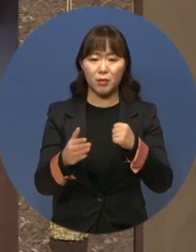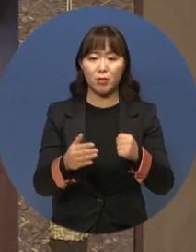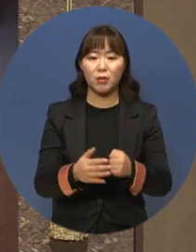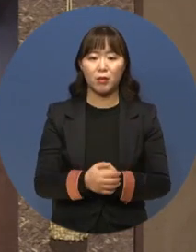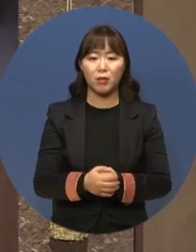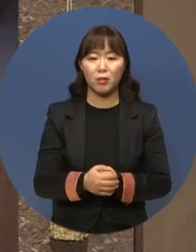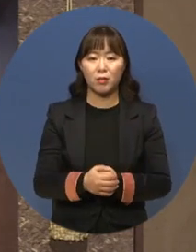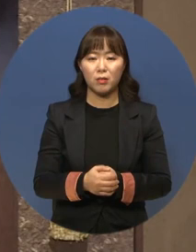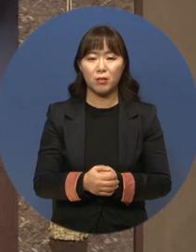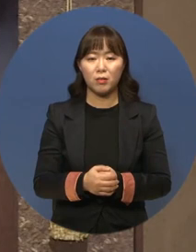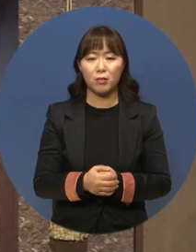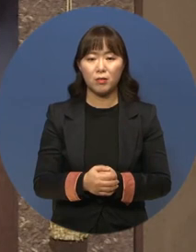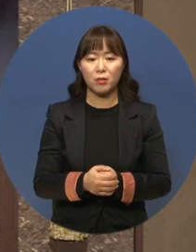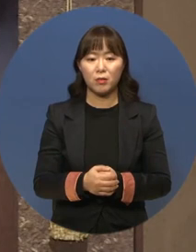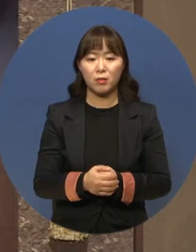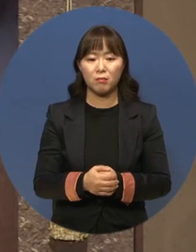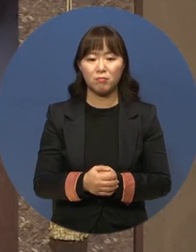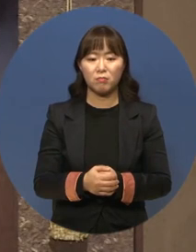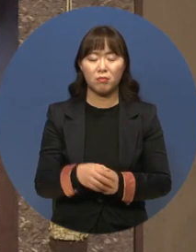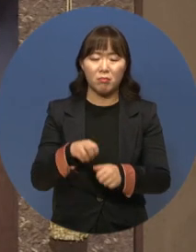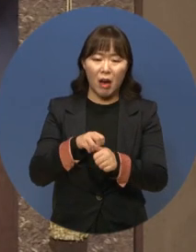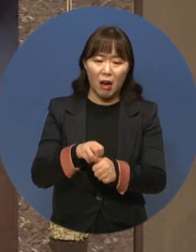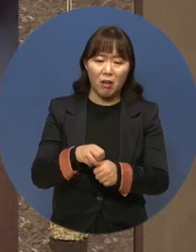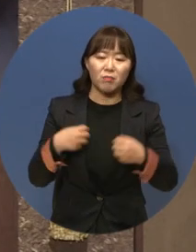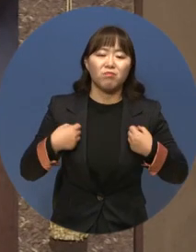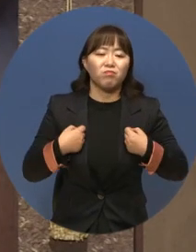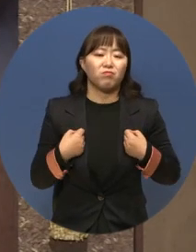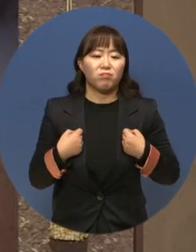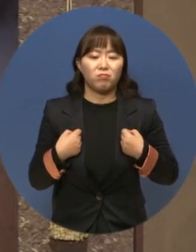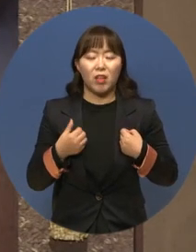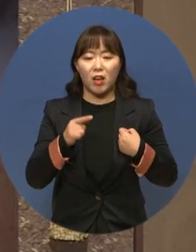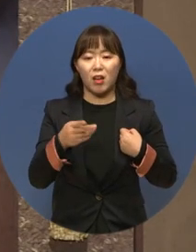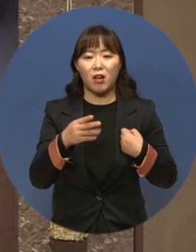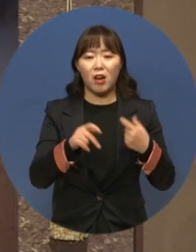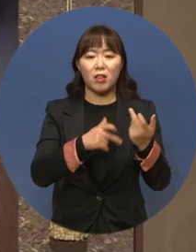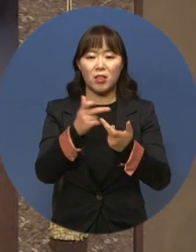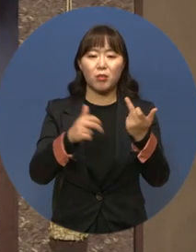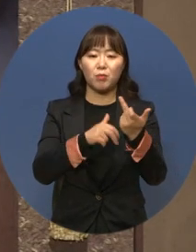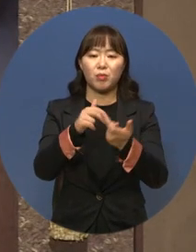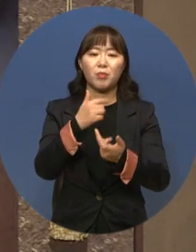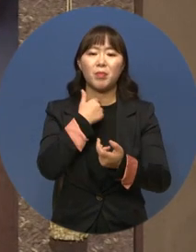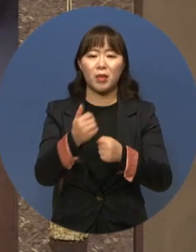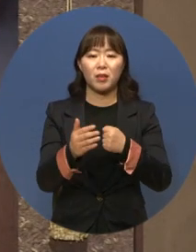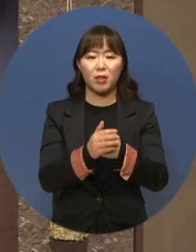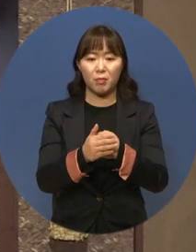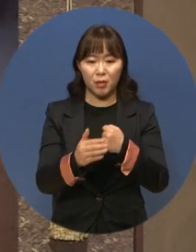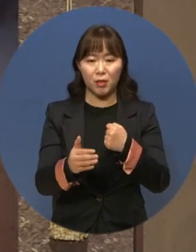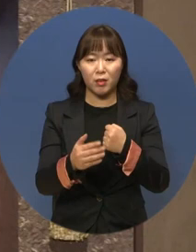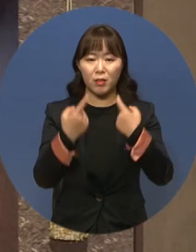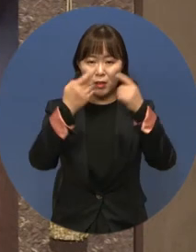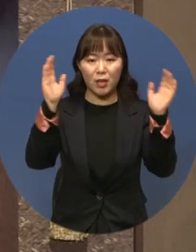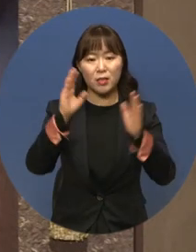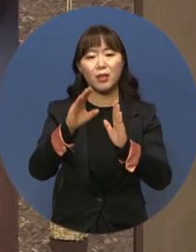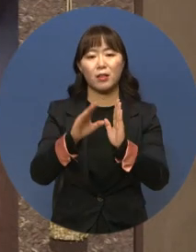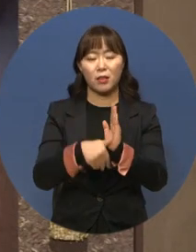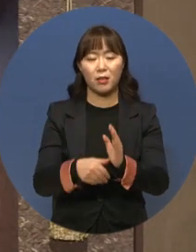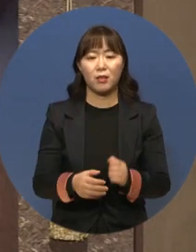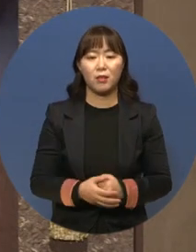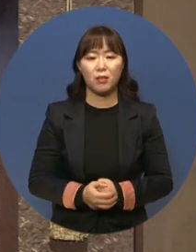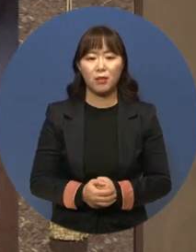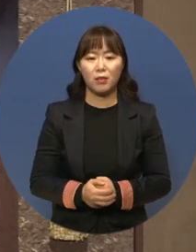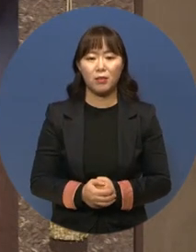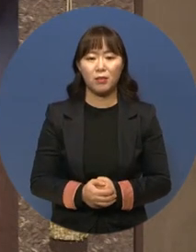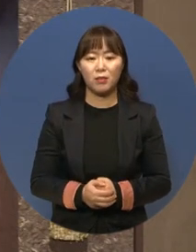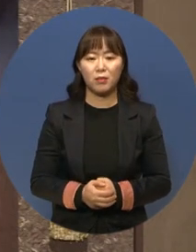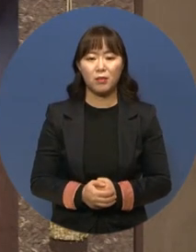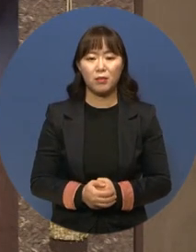뭐 저기 저 등짐 지고 아니 우리 배낭 지고 한라산도 올라가고 그렇게 했으니까 대학교 때는.